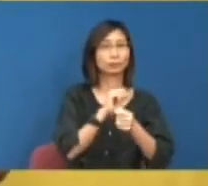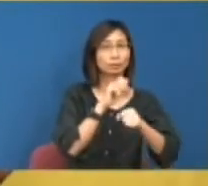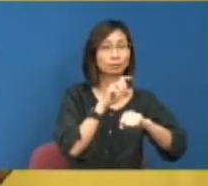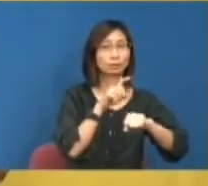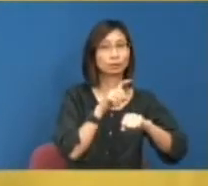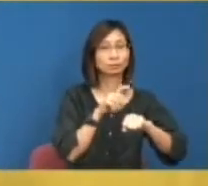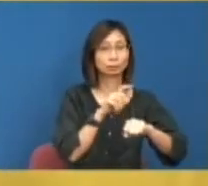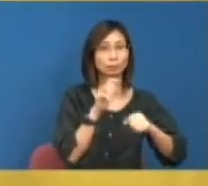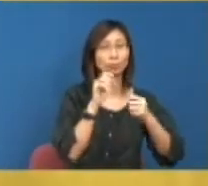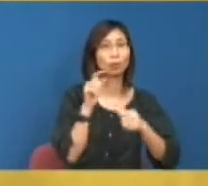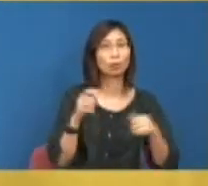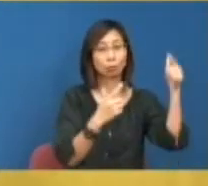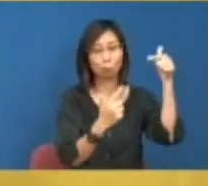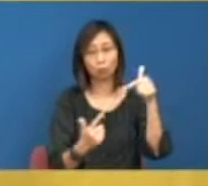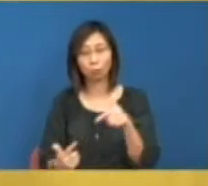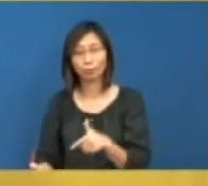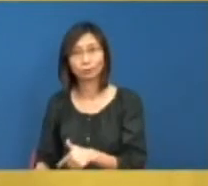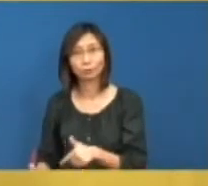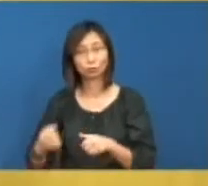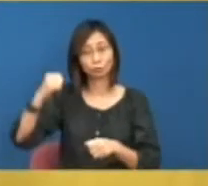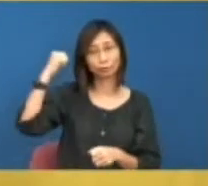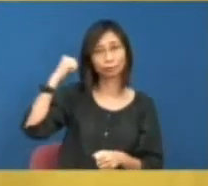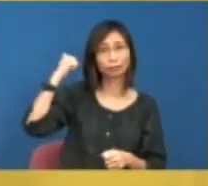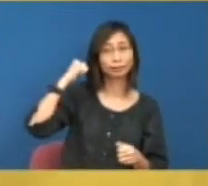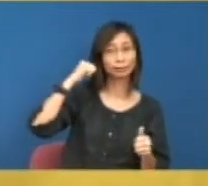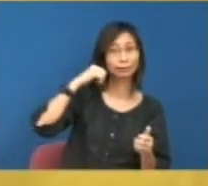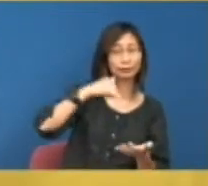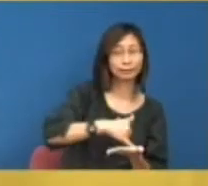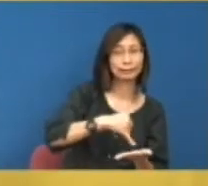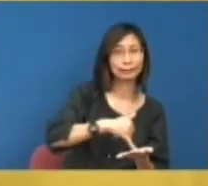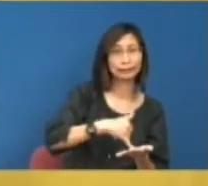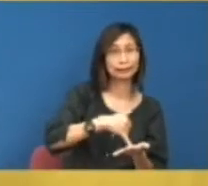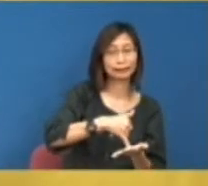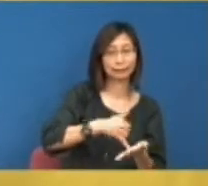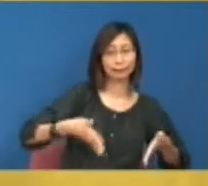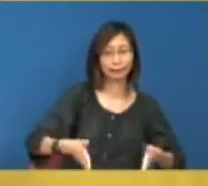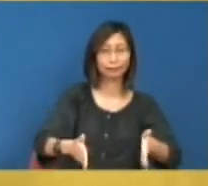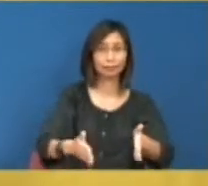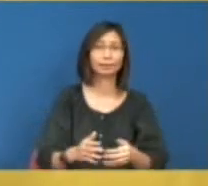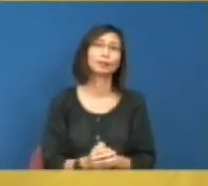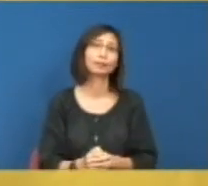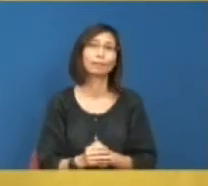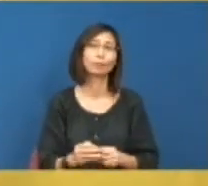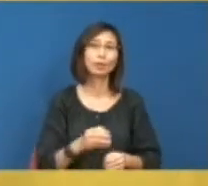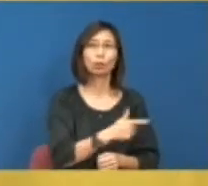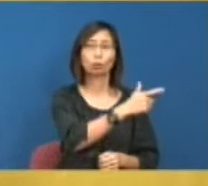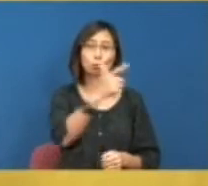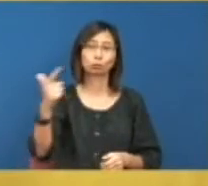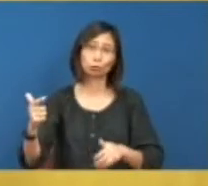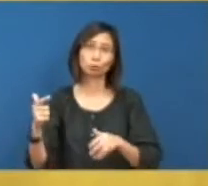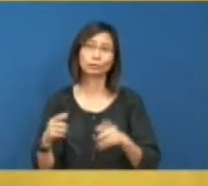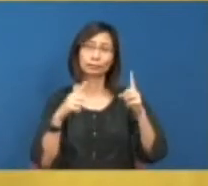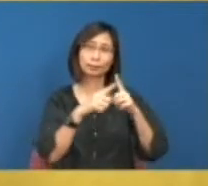你啦。所以如果我哋有永守街頭嘅話，即使話我哋動員大量嘅群眾喺街上